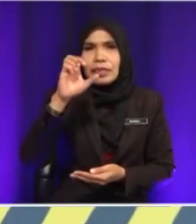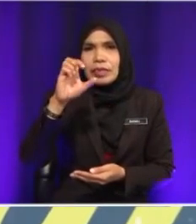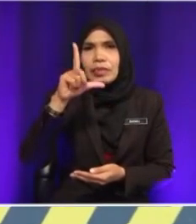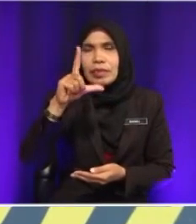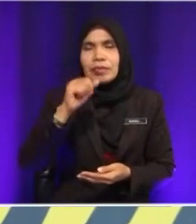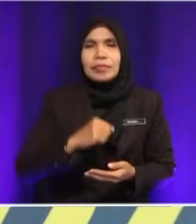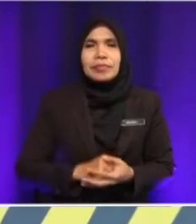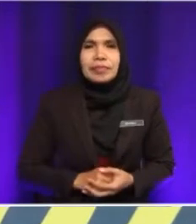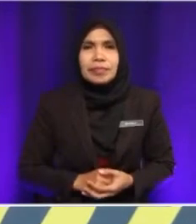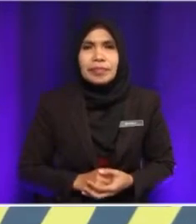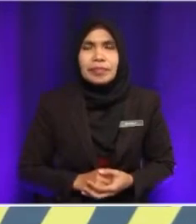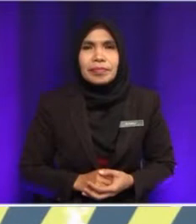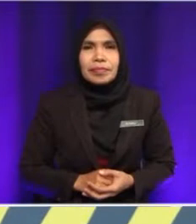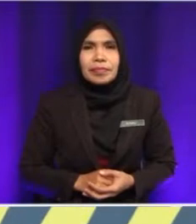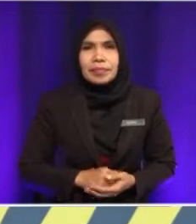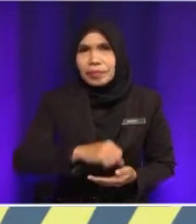Kementerian